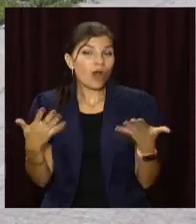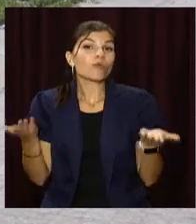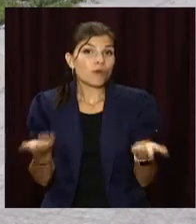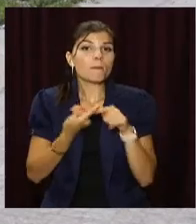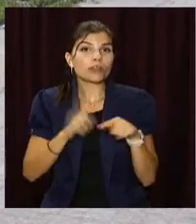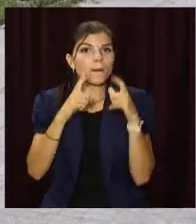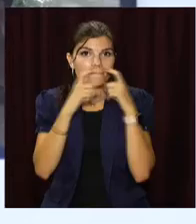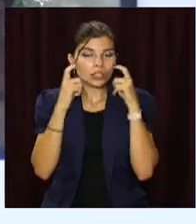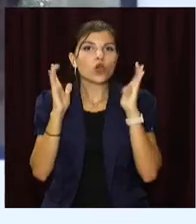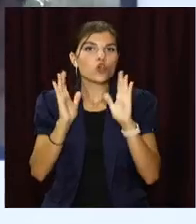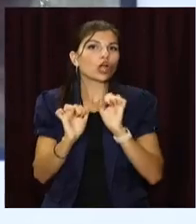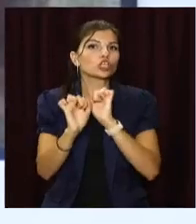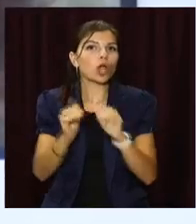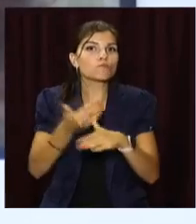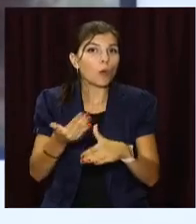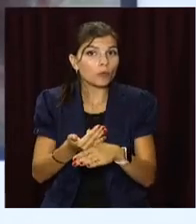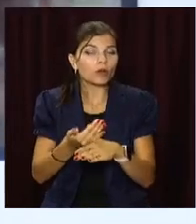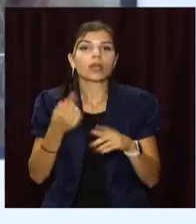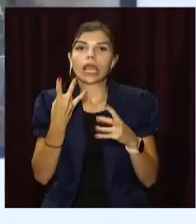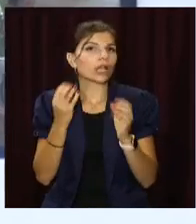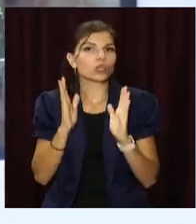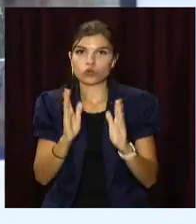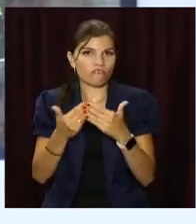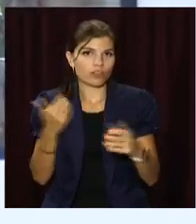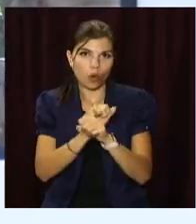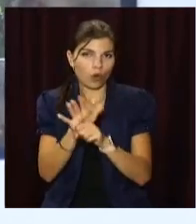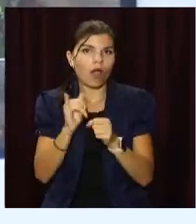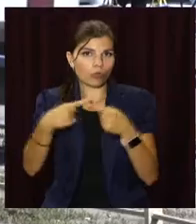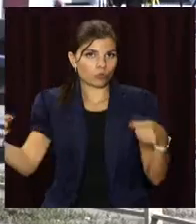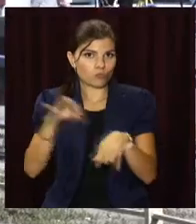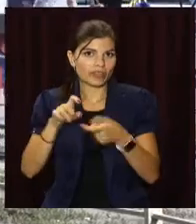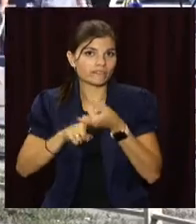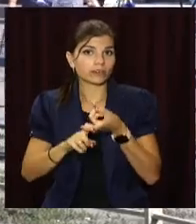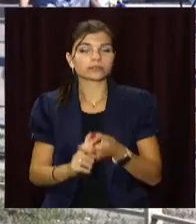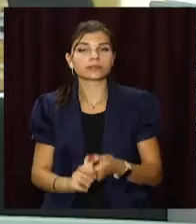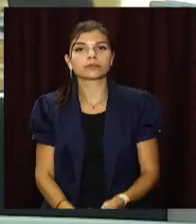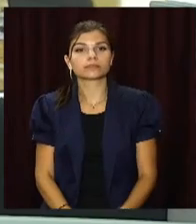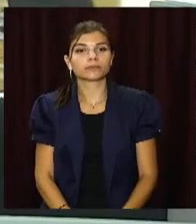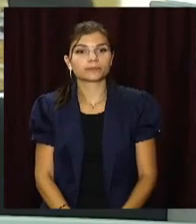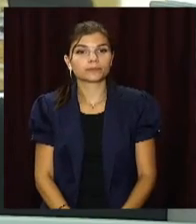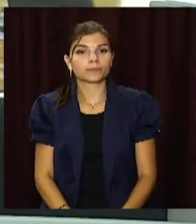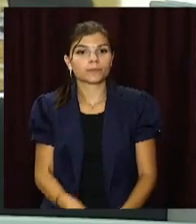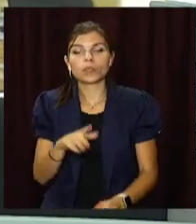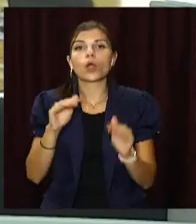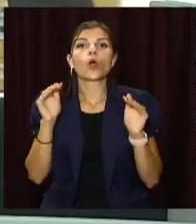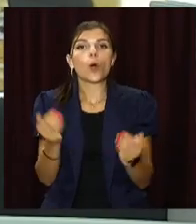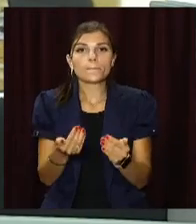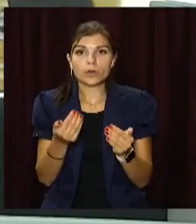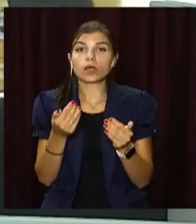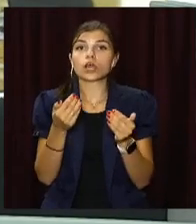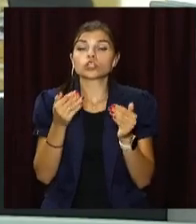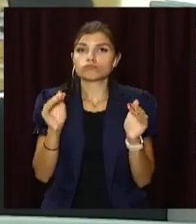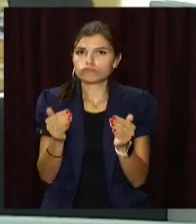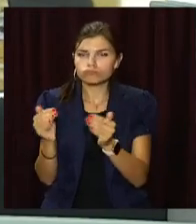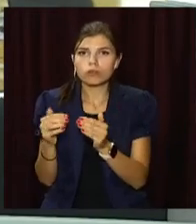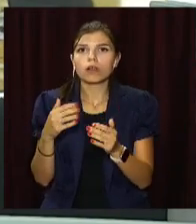вірусні інфекції та грип, тому маска захищатиме не тільки від корони. Обмеження стають більш